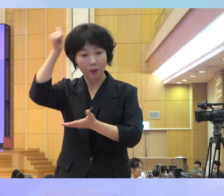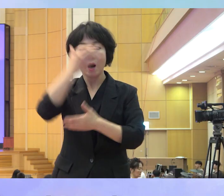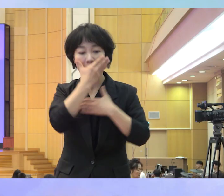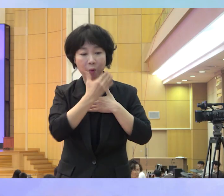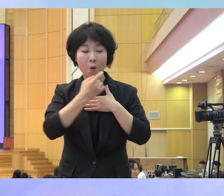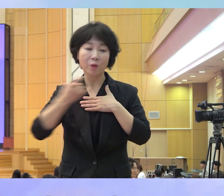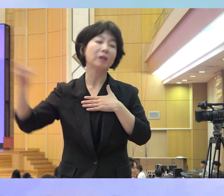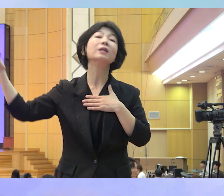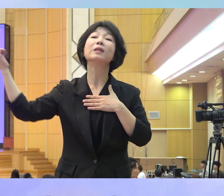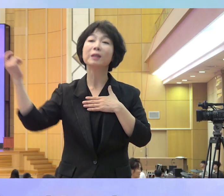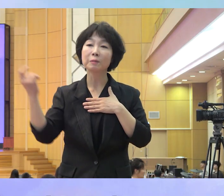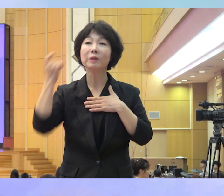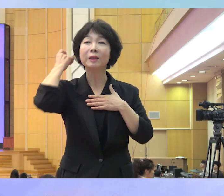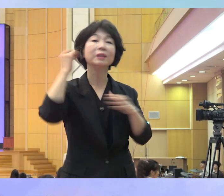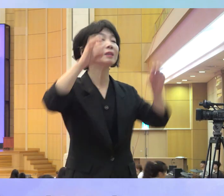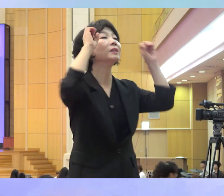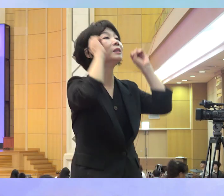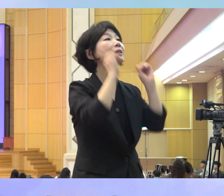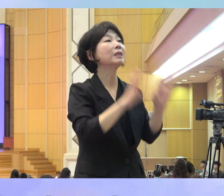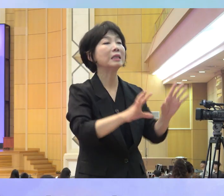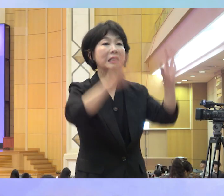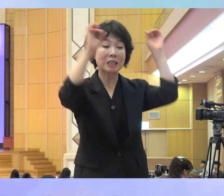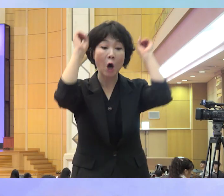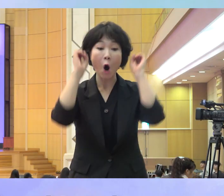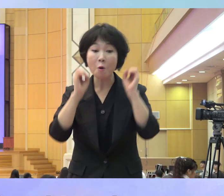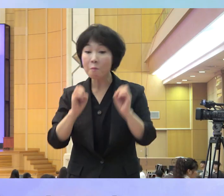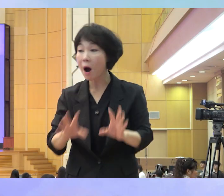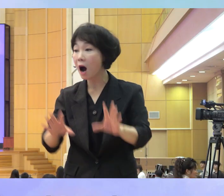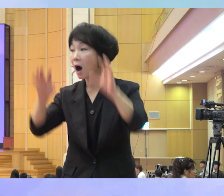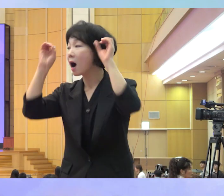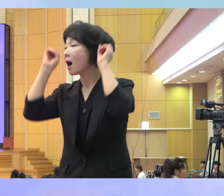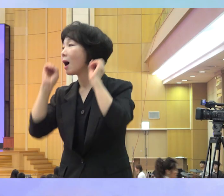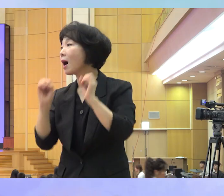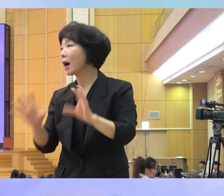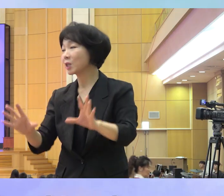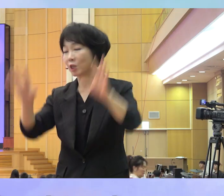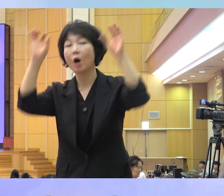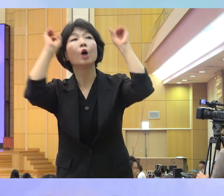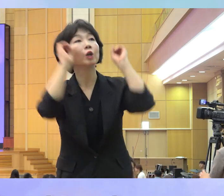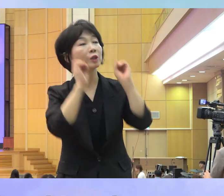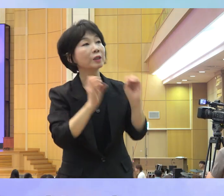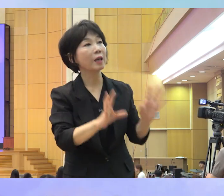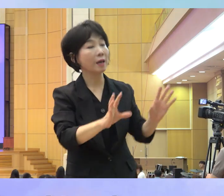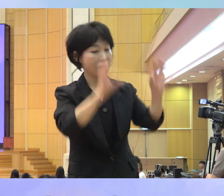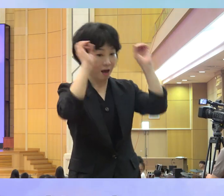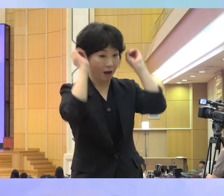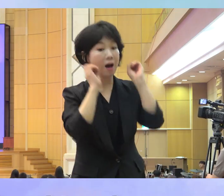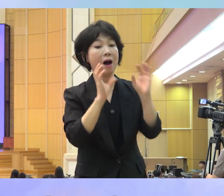복음을 전파하시